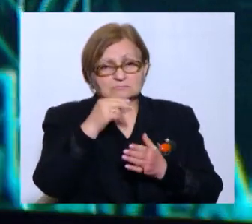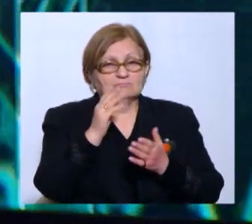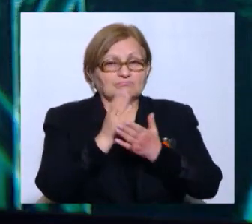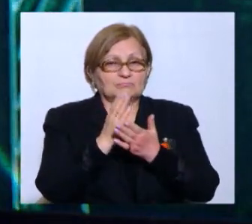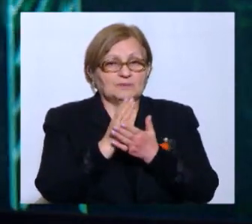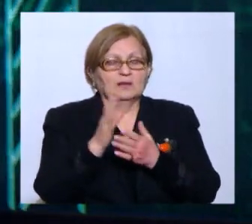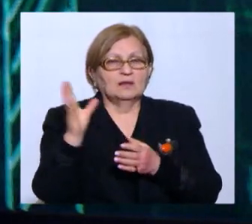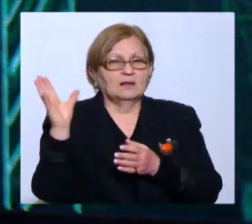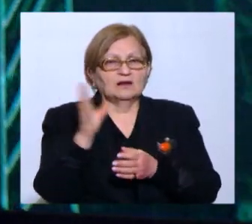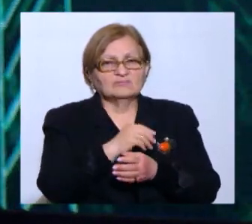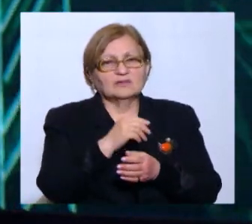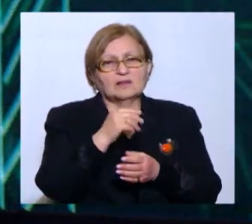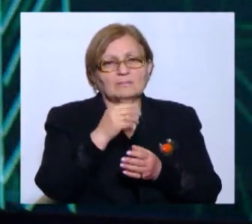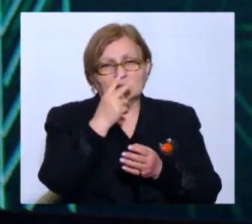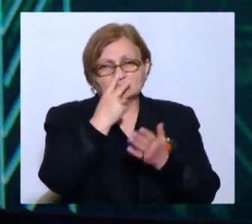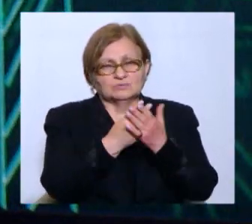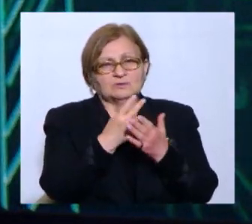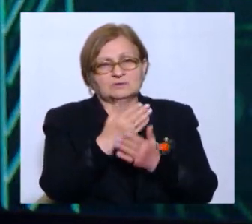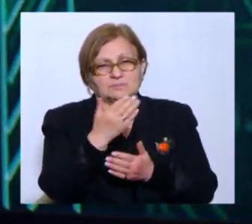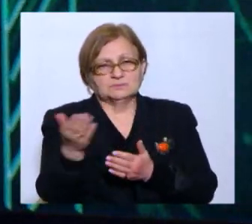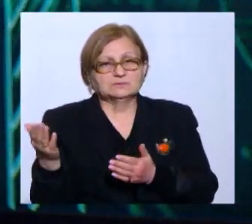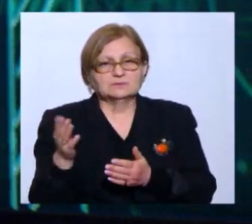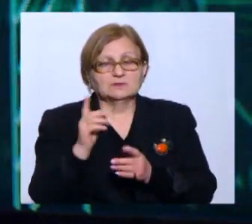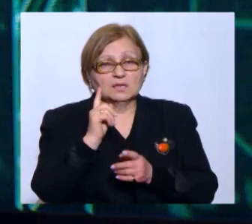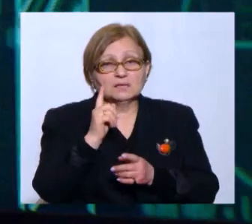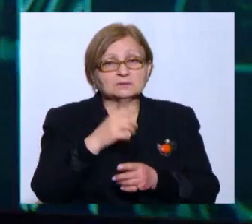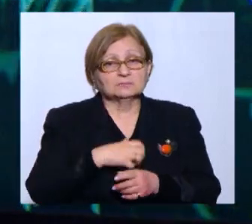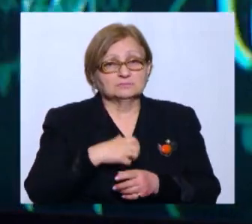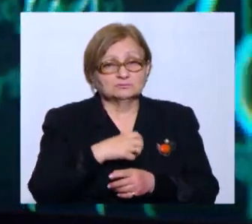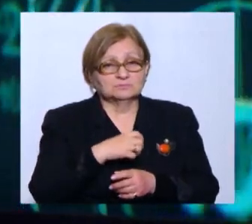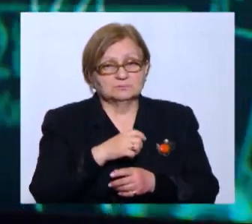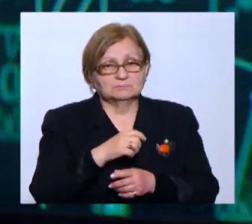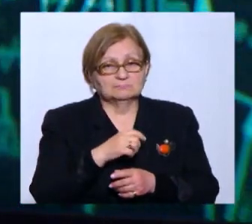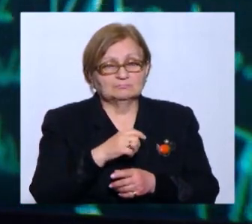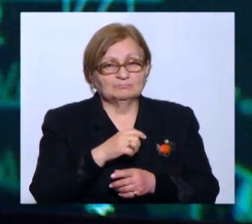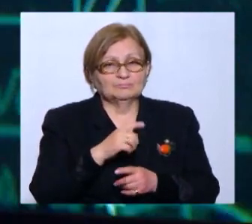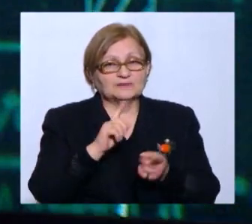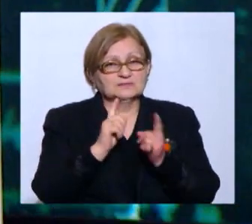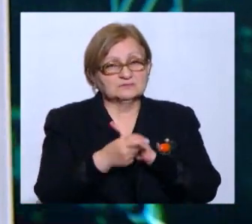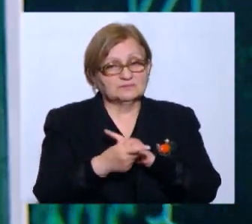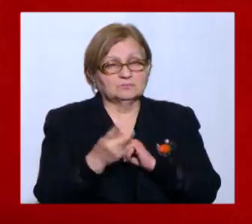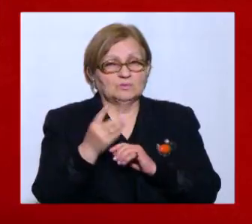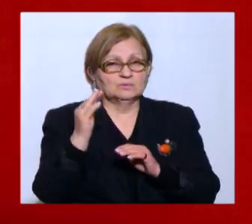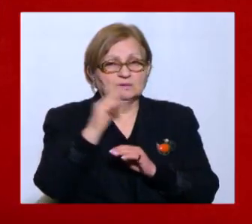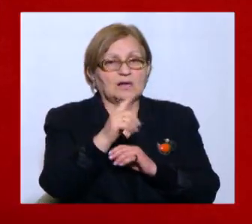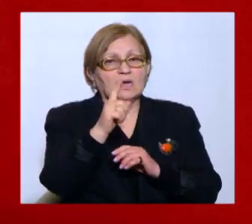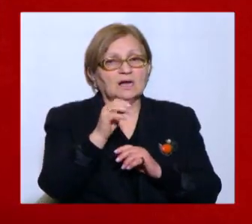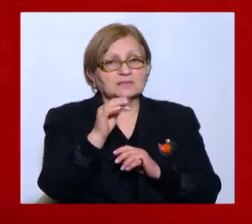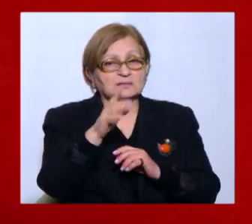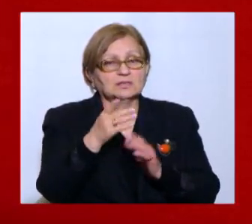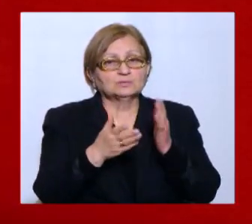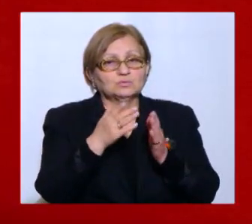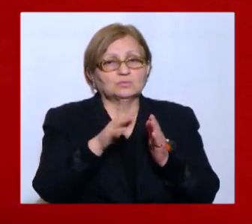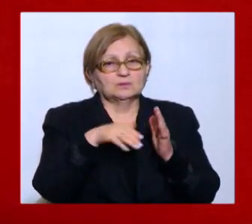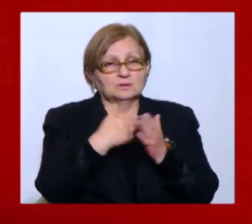ყველა ნებისმიერი მაჩვენებლისთვის. ოღონდ ერთი ძალიან მნიშვნელოვანი ცვლილებაც უნდა შევიტანოთ ხარისხის ცნებაში. თუ